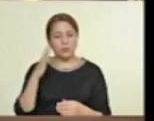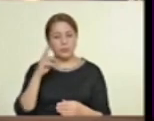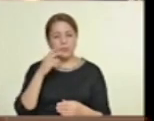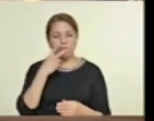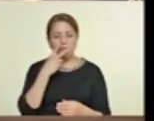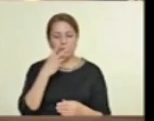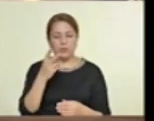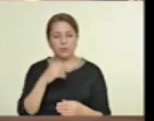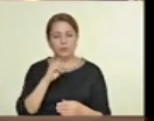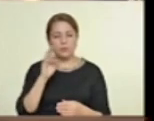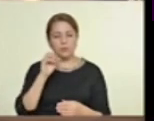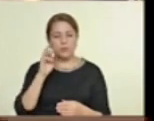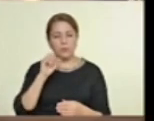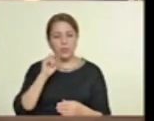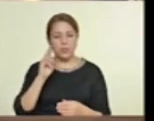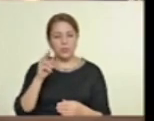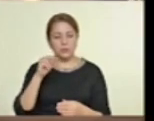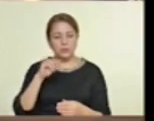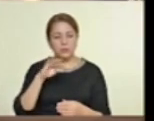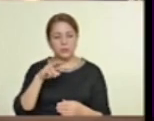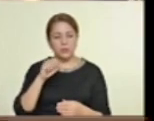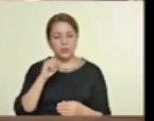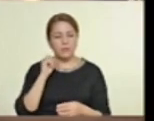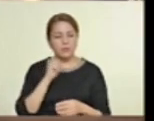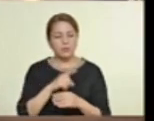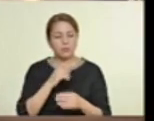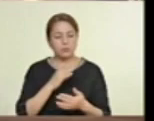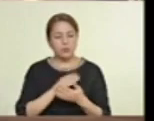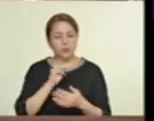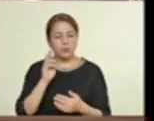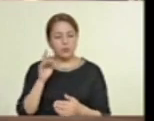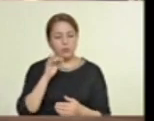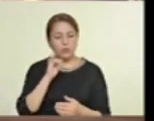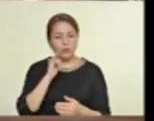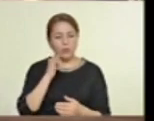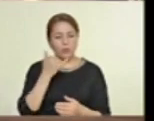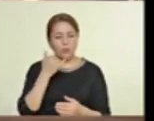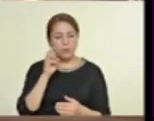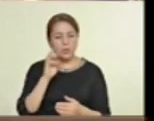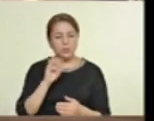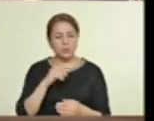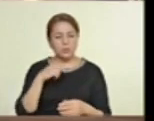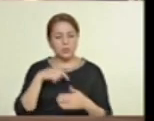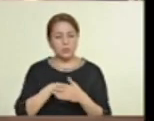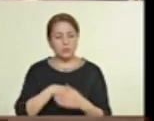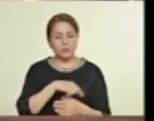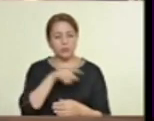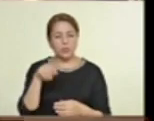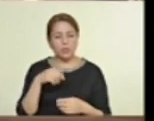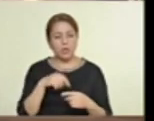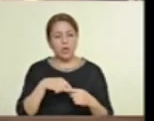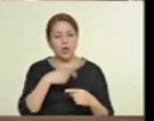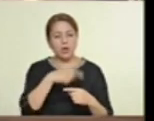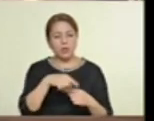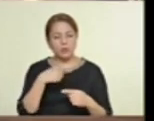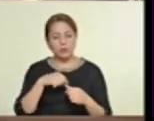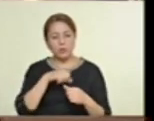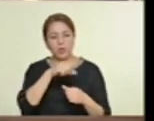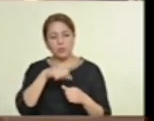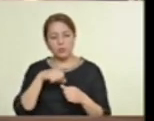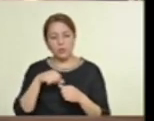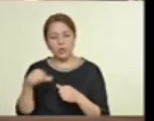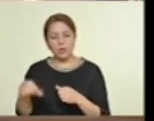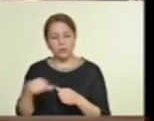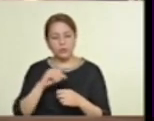ko'makchilar aziz o'quvchilar vazifadosh ko'makchilarga kiradi. Ushbu ko'makchilarni alohida tarzda yod